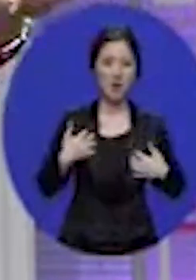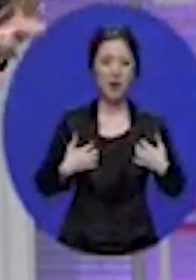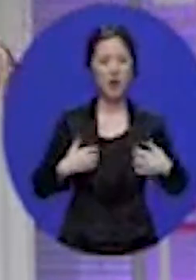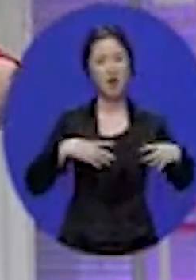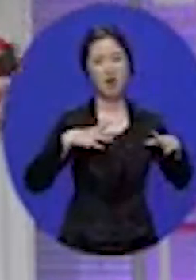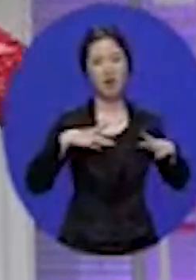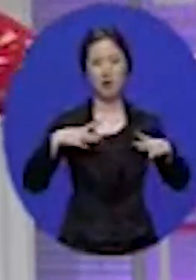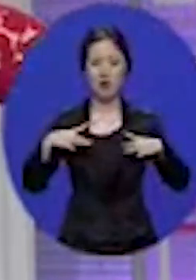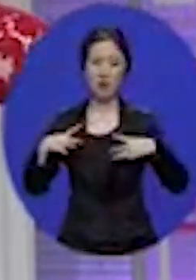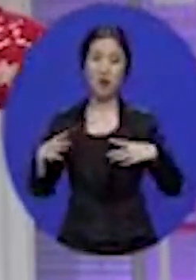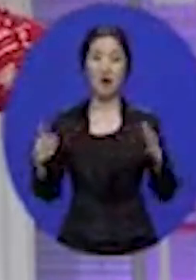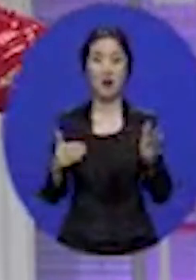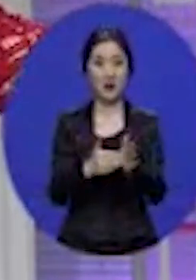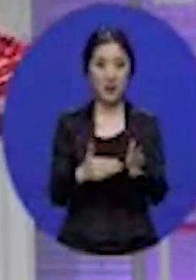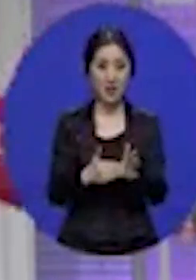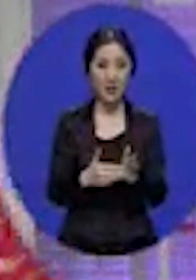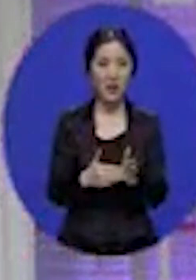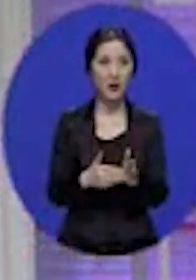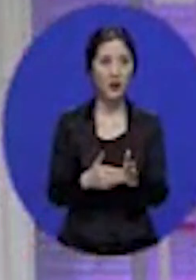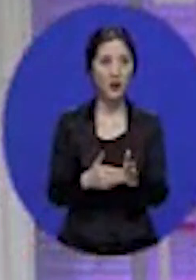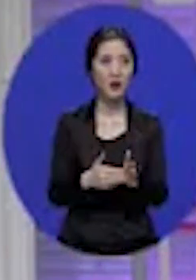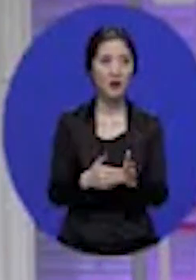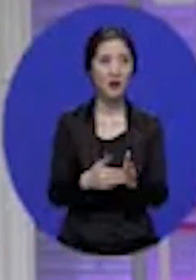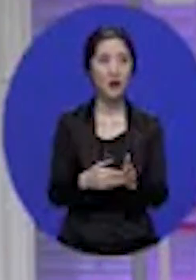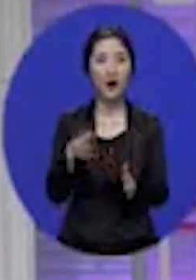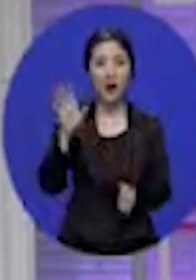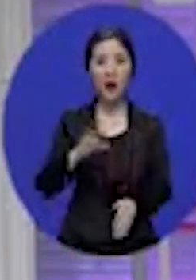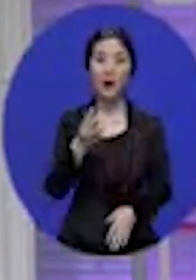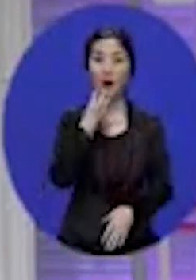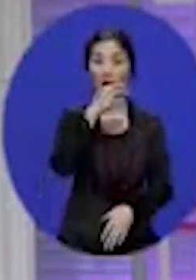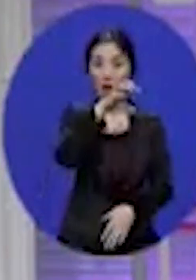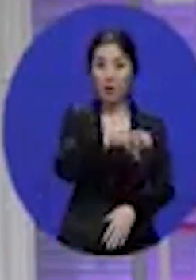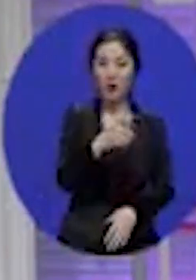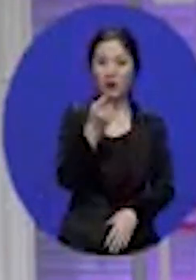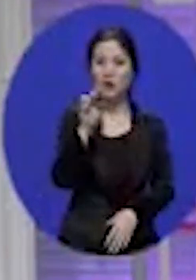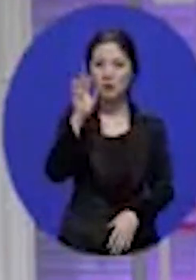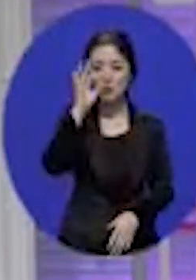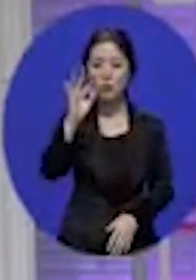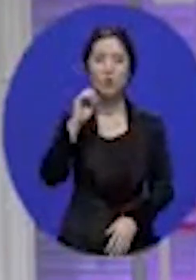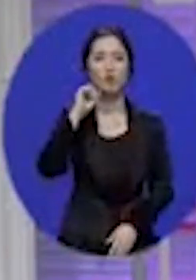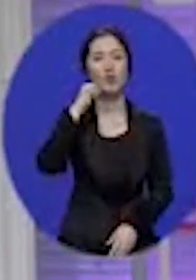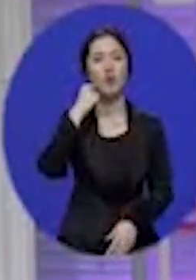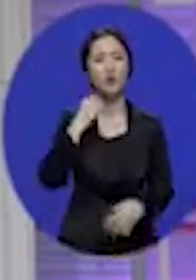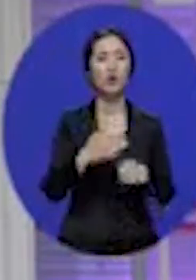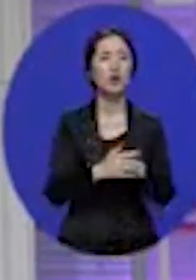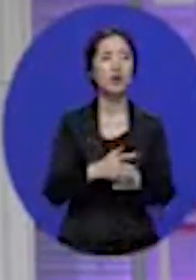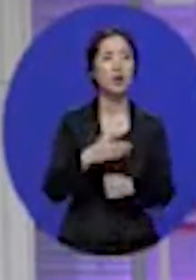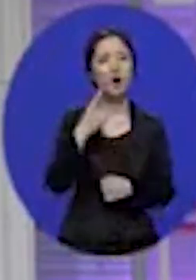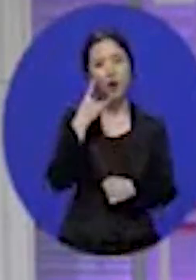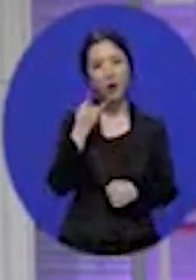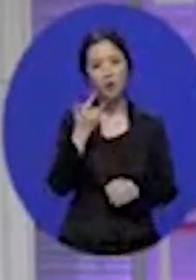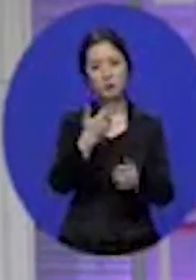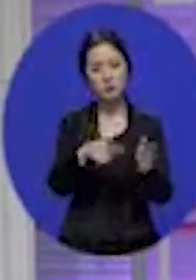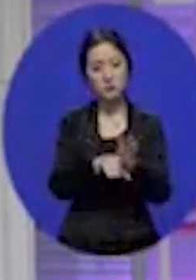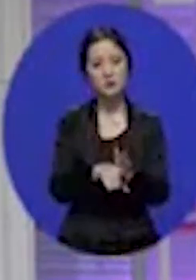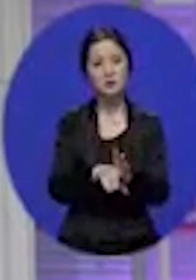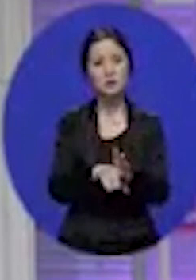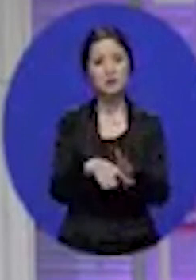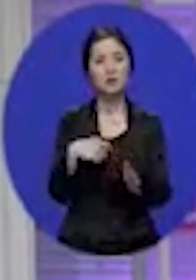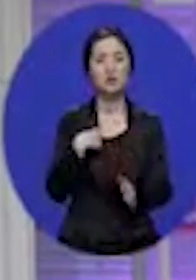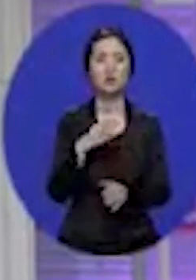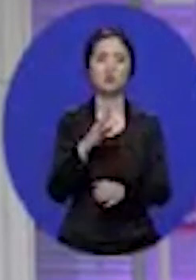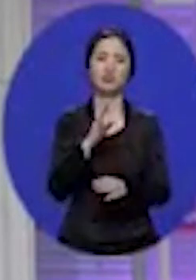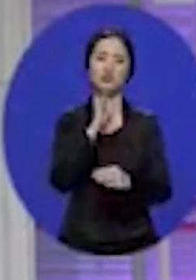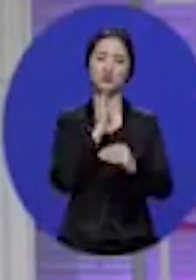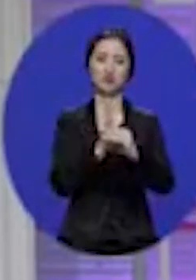동네방네 우리 딸이 아나운서가 됐다고 막 서울에서 방송을 볼 수가 없는 거야. 그러니까 저희 어머니가 좀 볼 수 있도록 저도 그 중앙에 가서